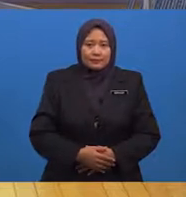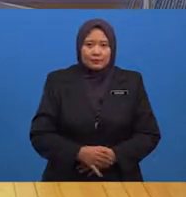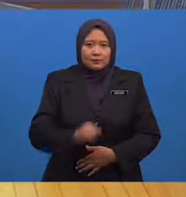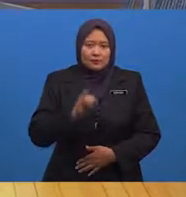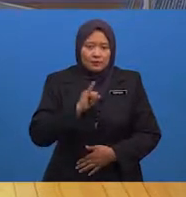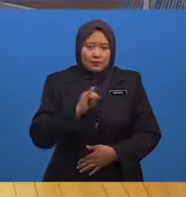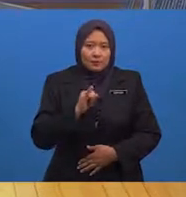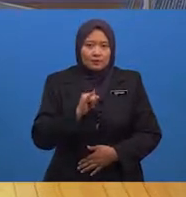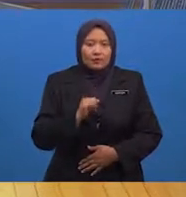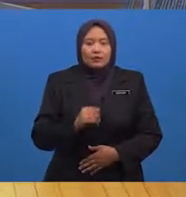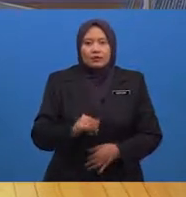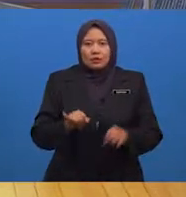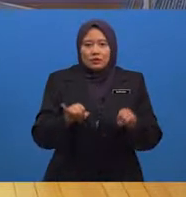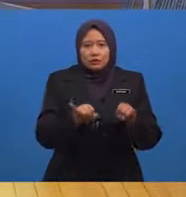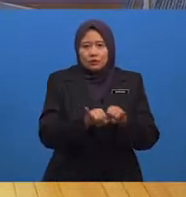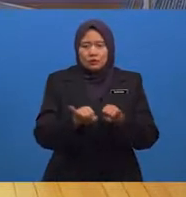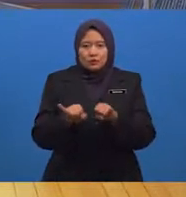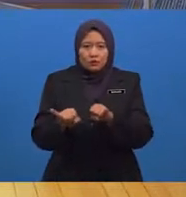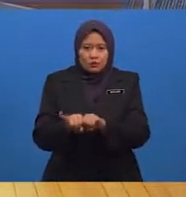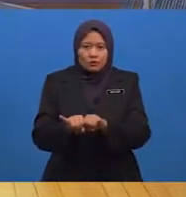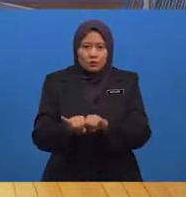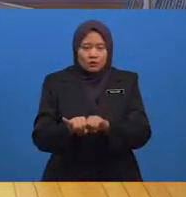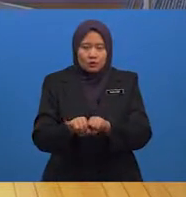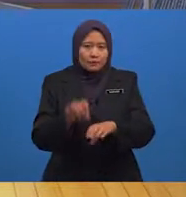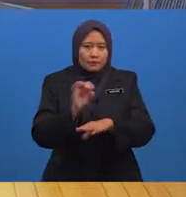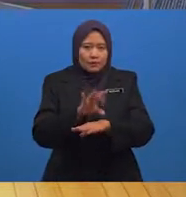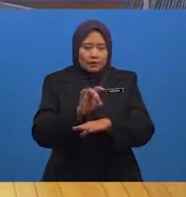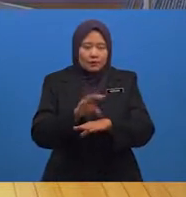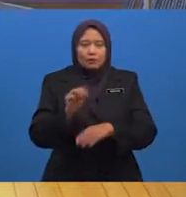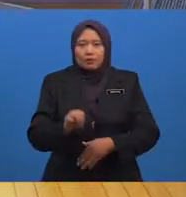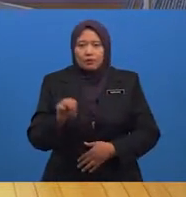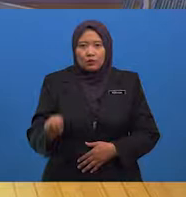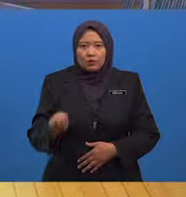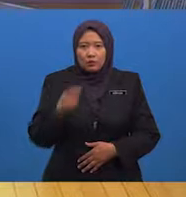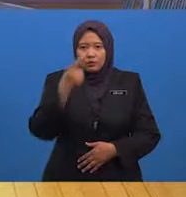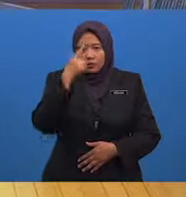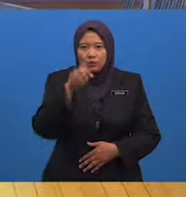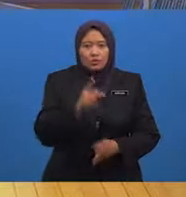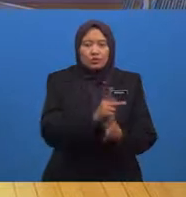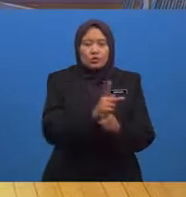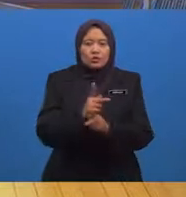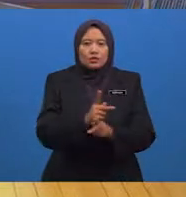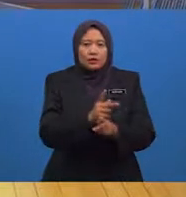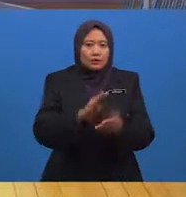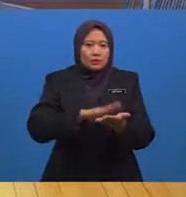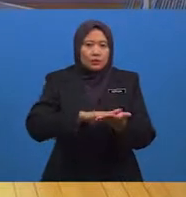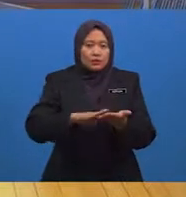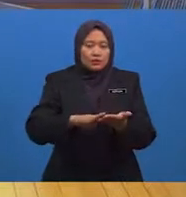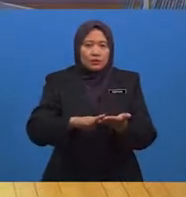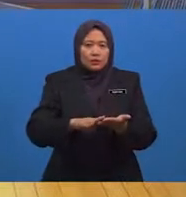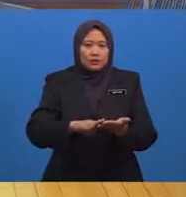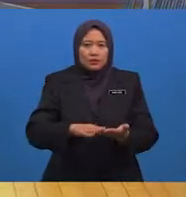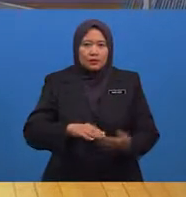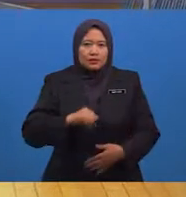Cikgu juga ingin menasihati murid-murid agar sentiasa menjaga kebersihan diri,